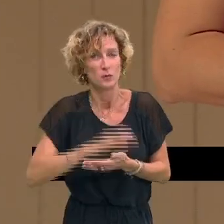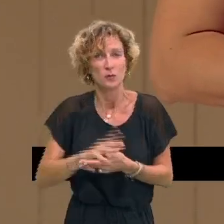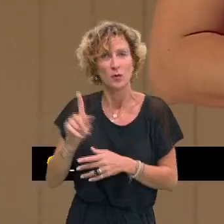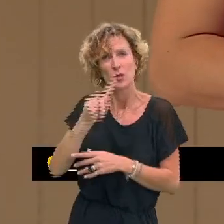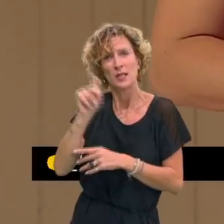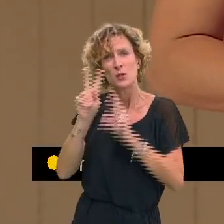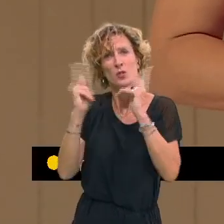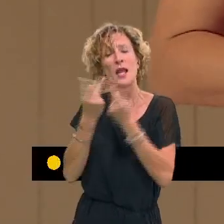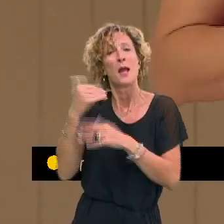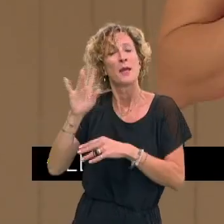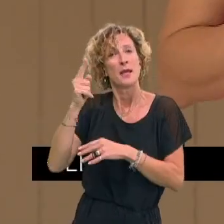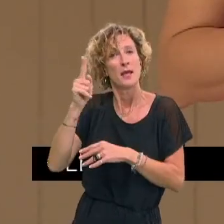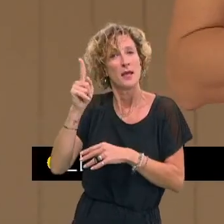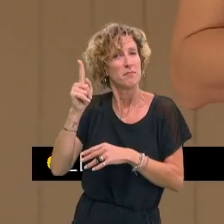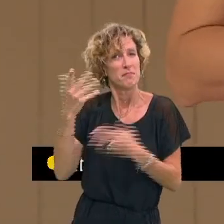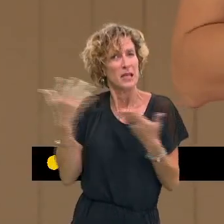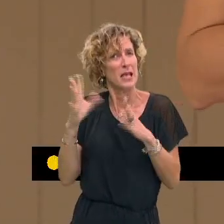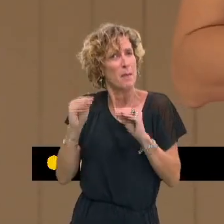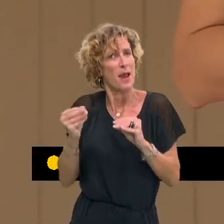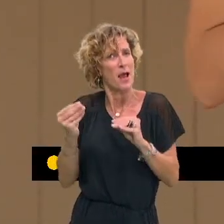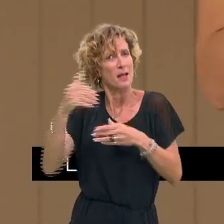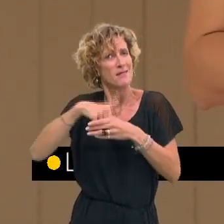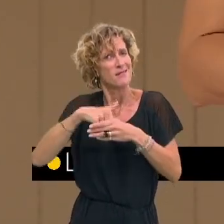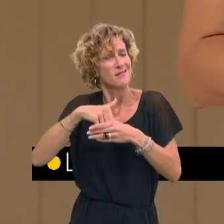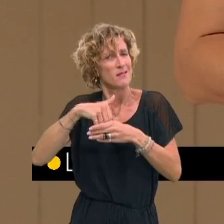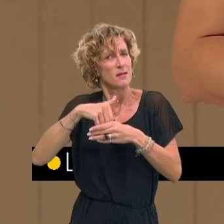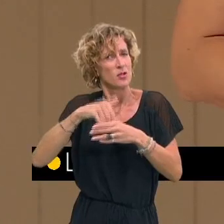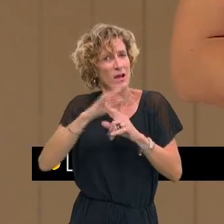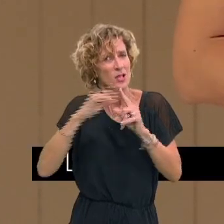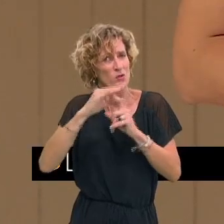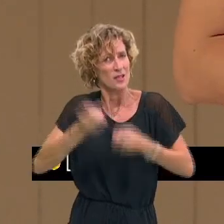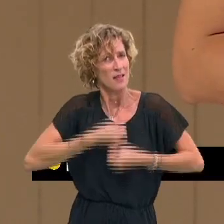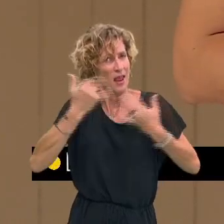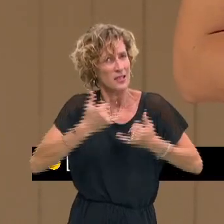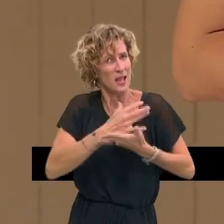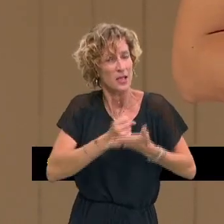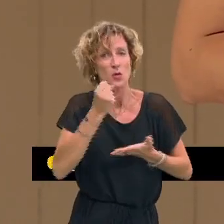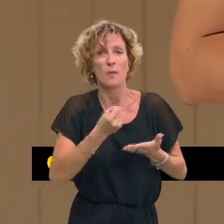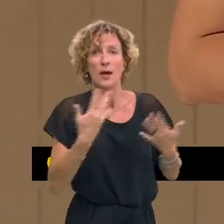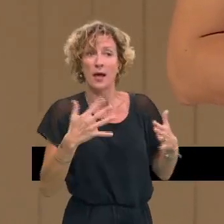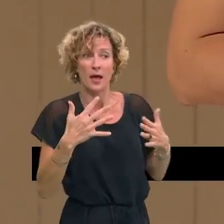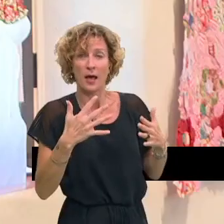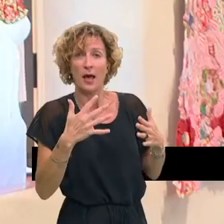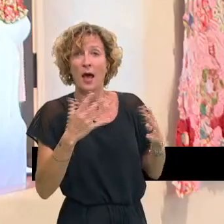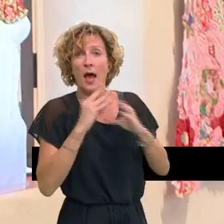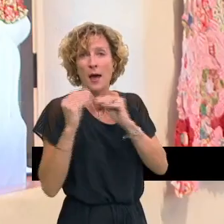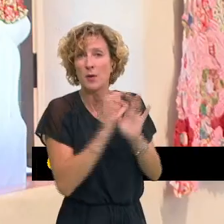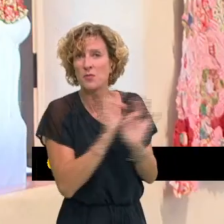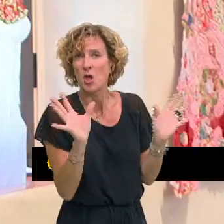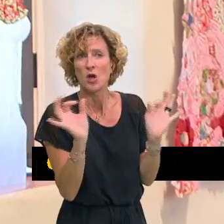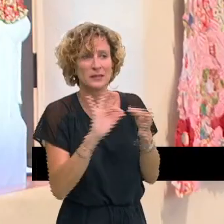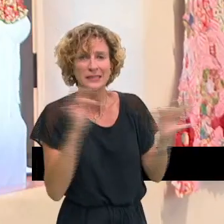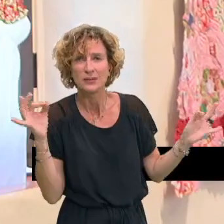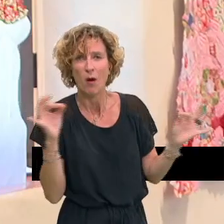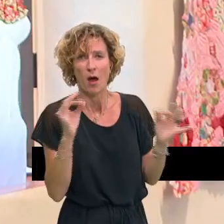question un peu vaste, mais pour vous, quelle place doit prendre l'art dans notre société ici à La Réunion? Là, tu veux dire, un peuple sans histoire, sans la culture